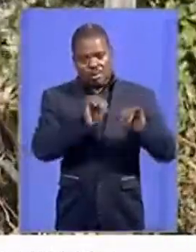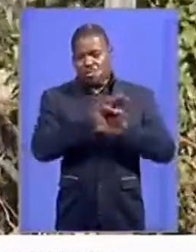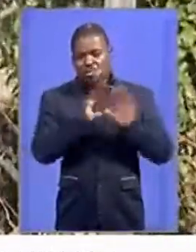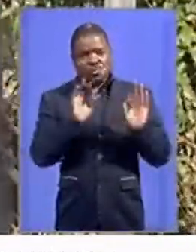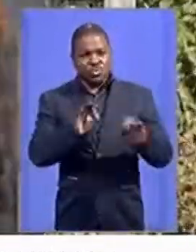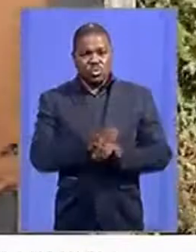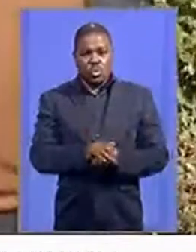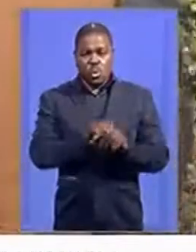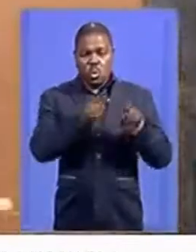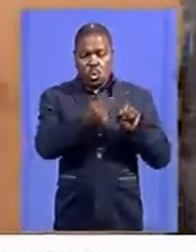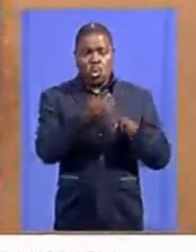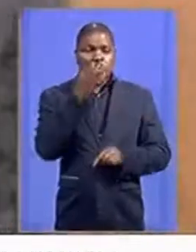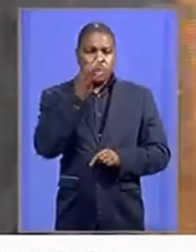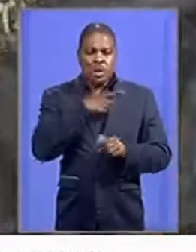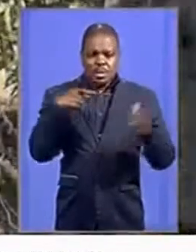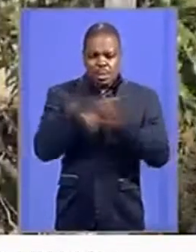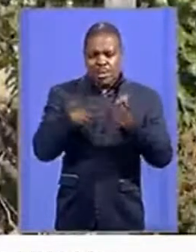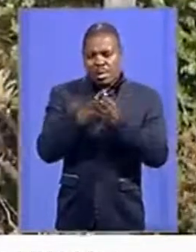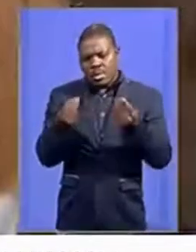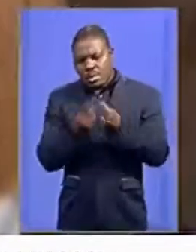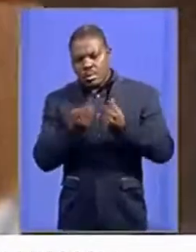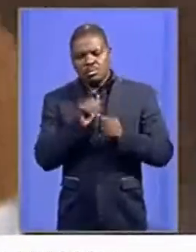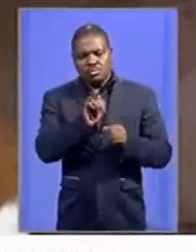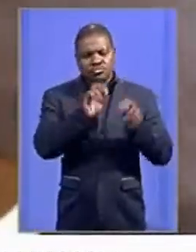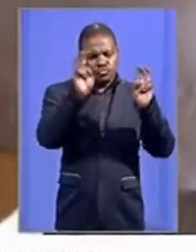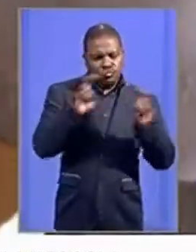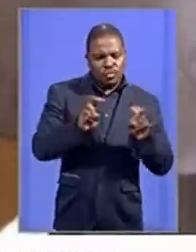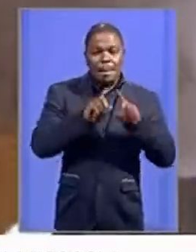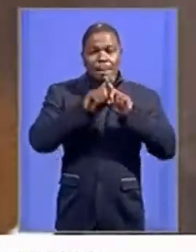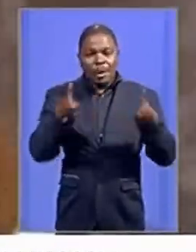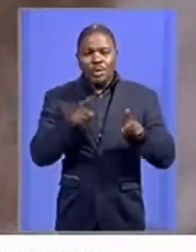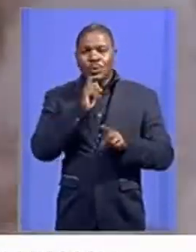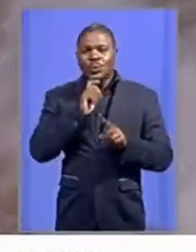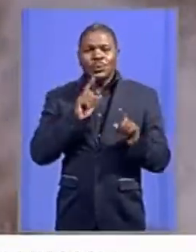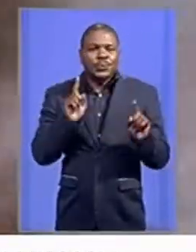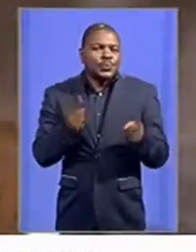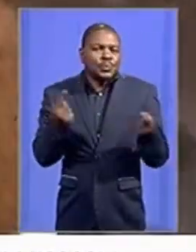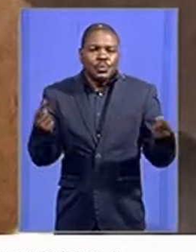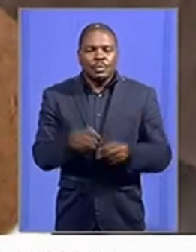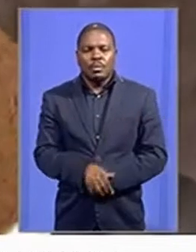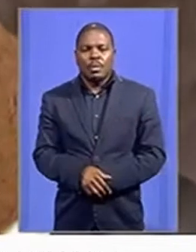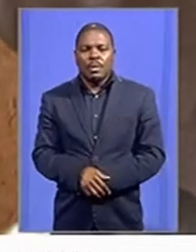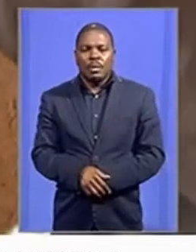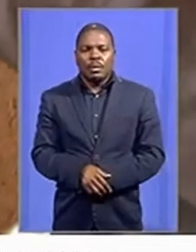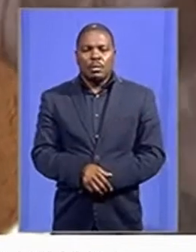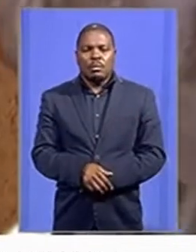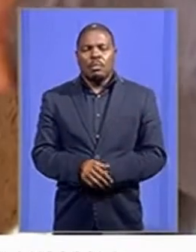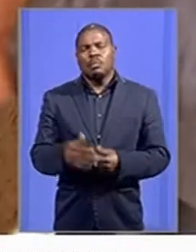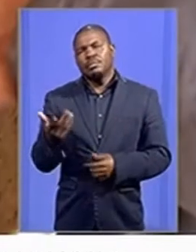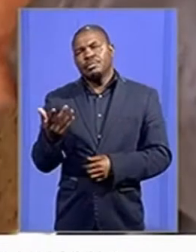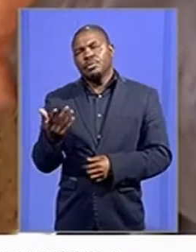O re o rekile disebediswa tsa motlakase empa ha gone o di sebedisa. O kene by